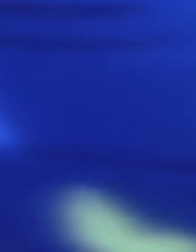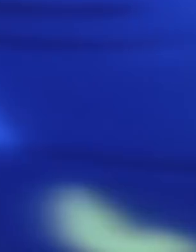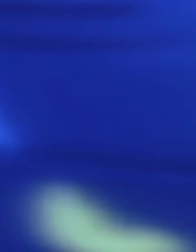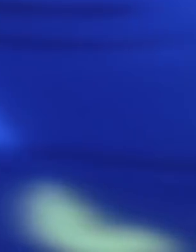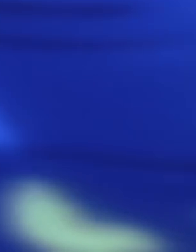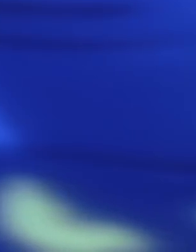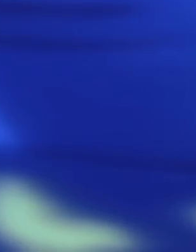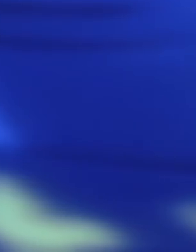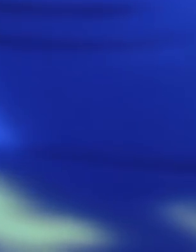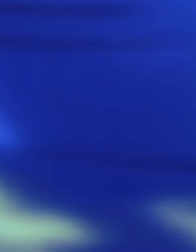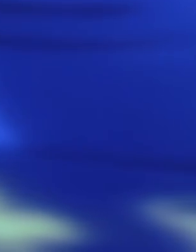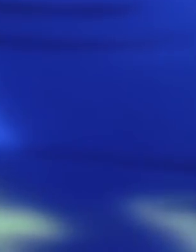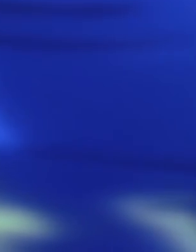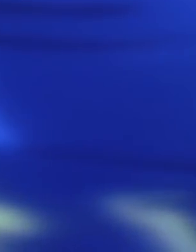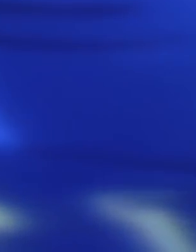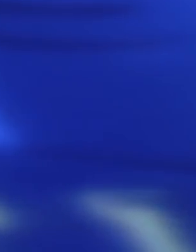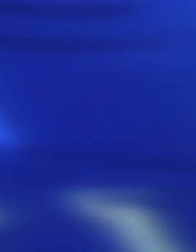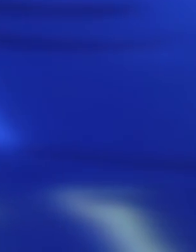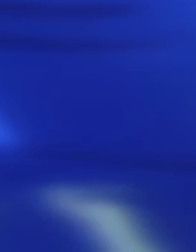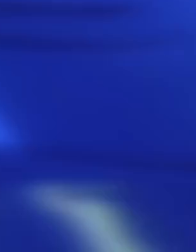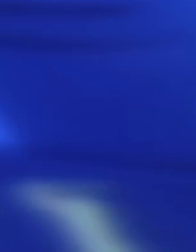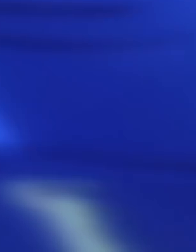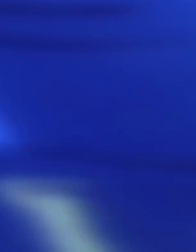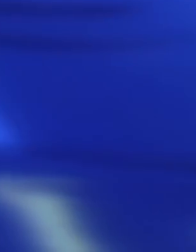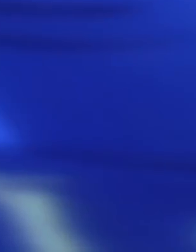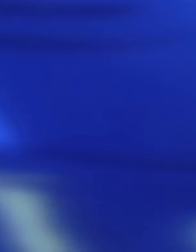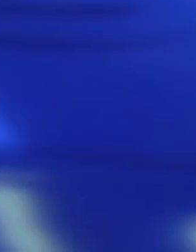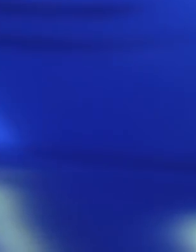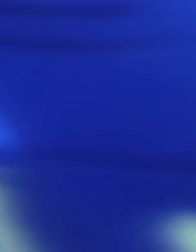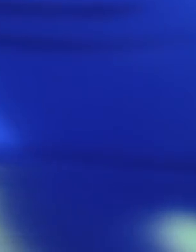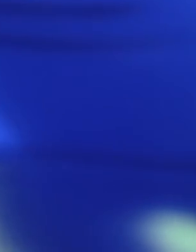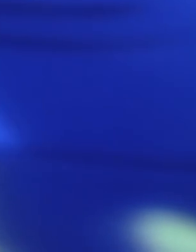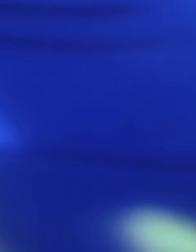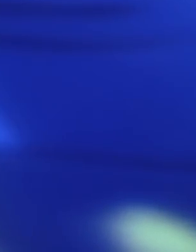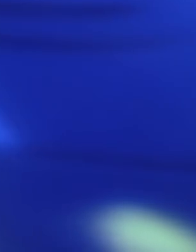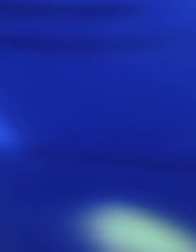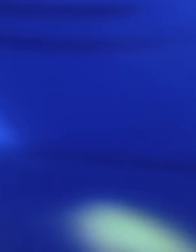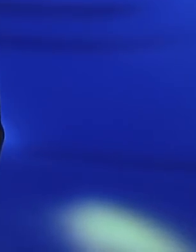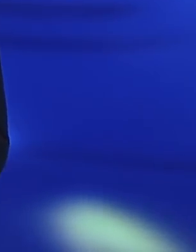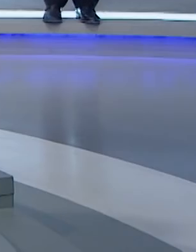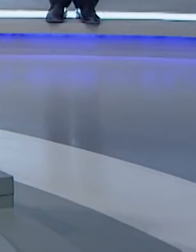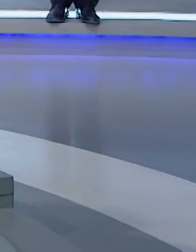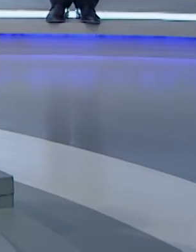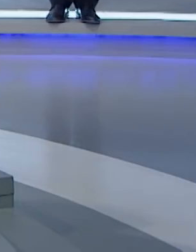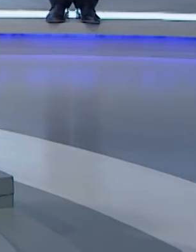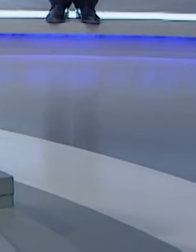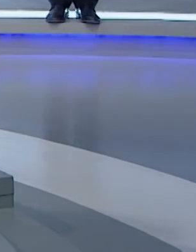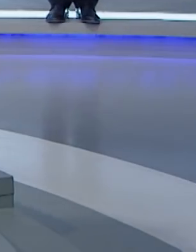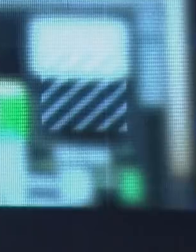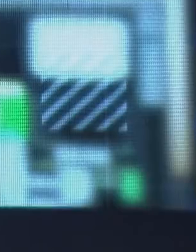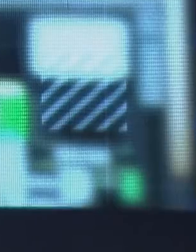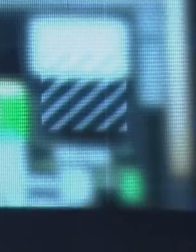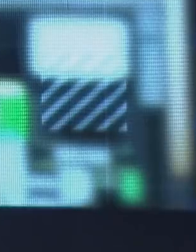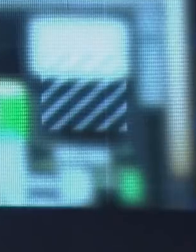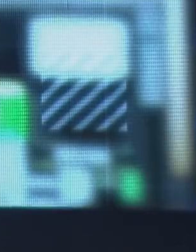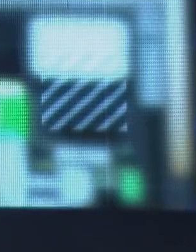Агарланд уусан үзэгч та бүхэнд баярлалаа. Спортын мэдээ танилцууллаа. Илүү олон дэлгэрэнгүй мэдээллийг MNB Sports сувгаас хүлээн авч үзнэ үү. Спортын мэдээг хууган